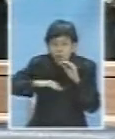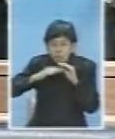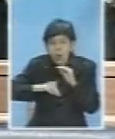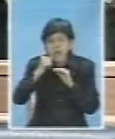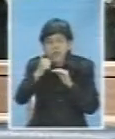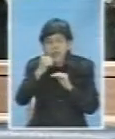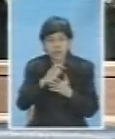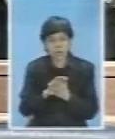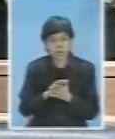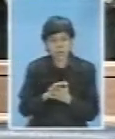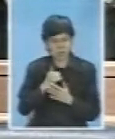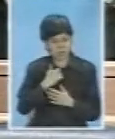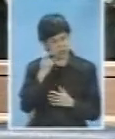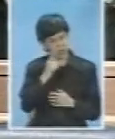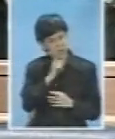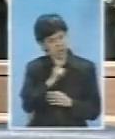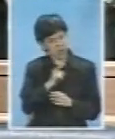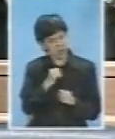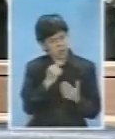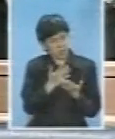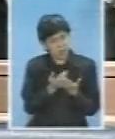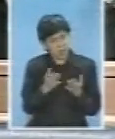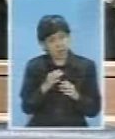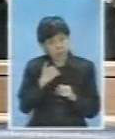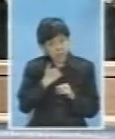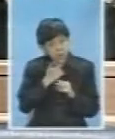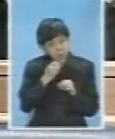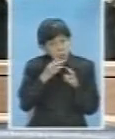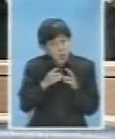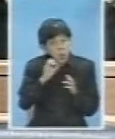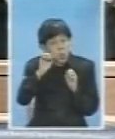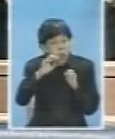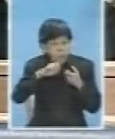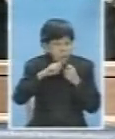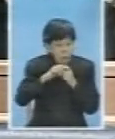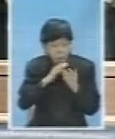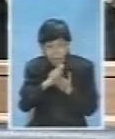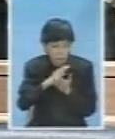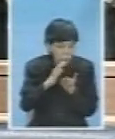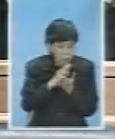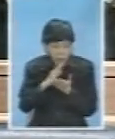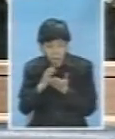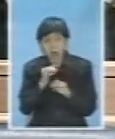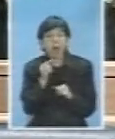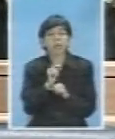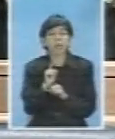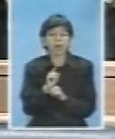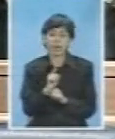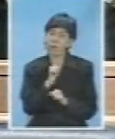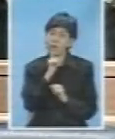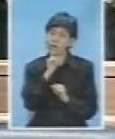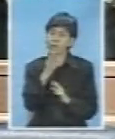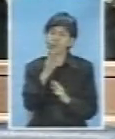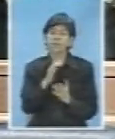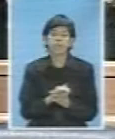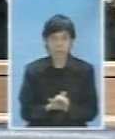าและไม่มีมาตรการในการรองรับว่าจะมีหลักประกันที่จะให้ครูแก้ไขปัญหาหนี้สินให้ลดลงได้อย่างไรและอา